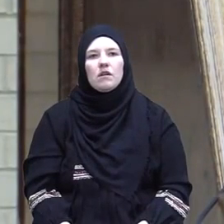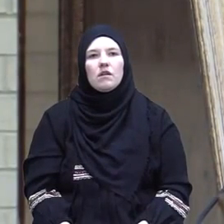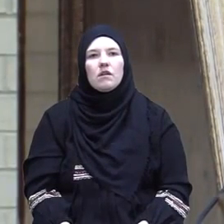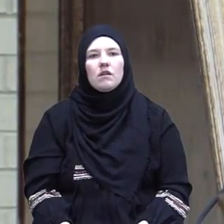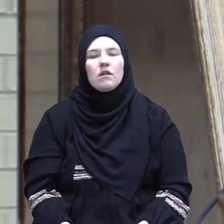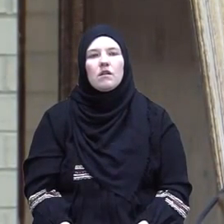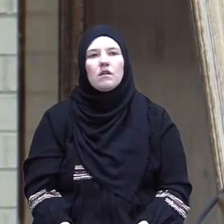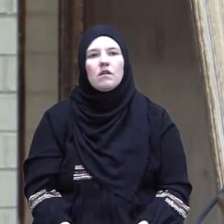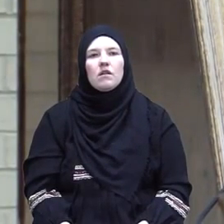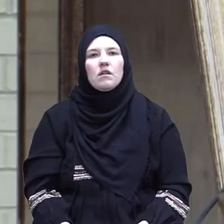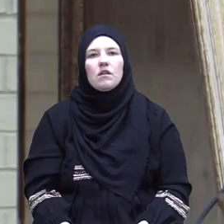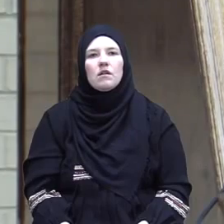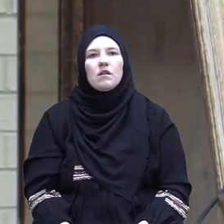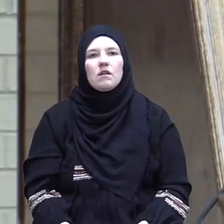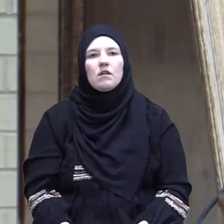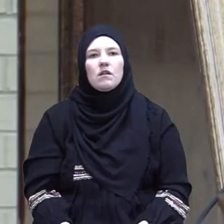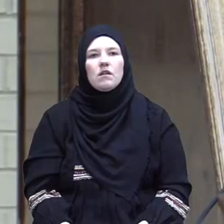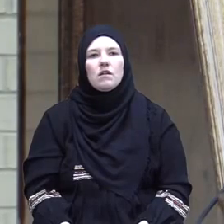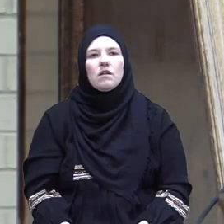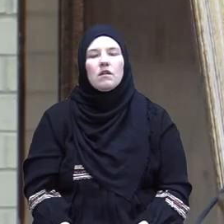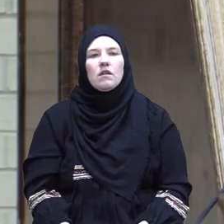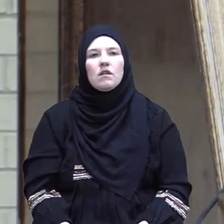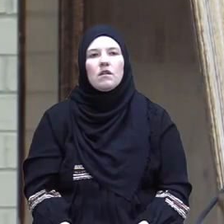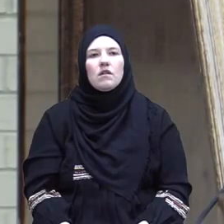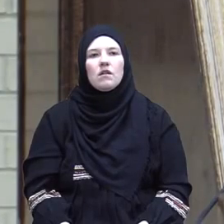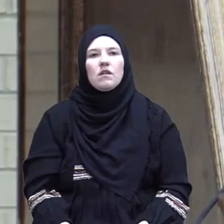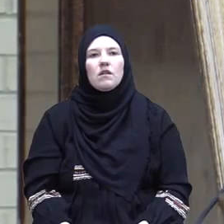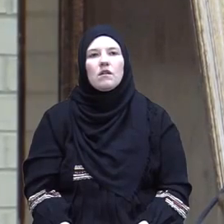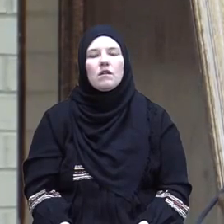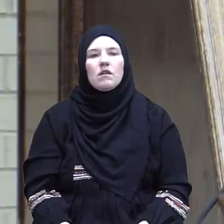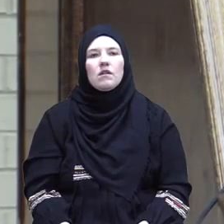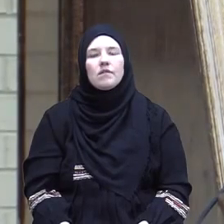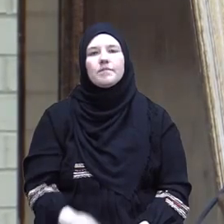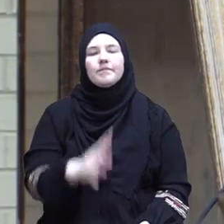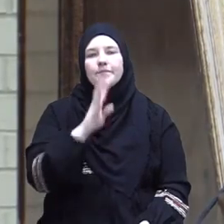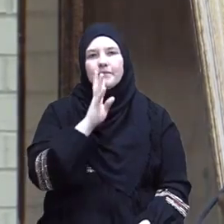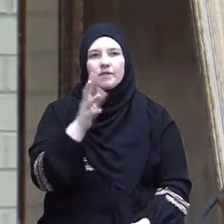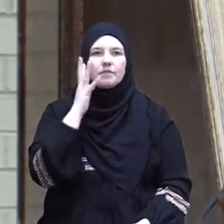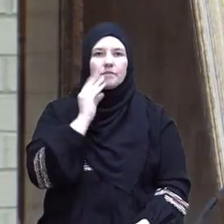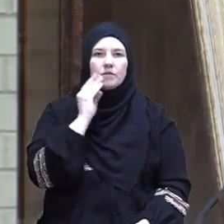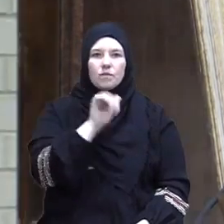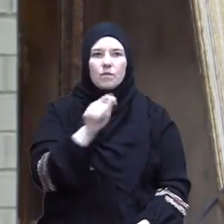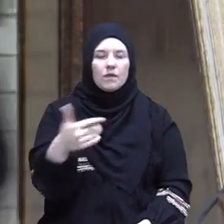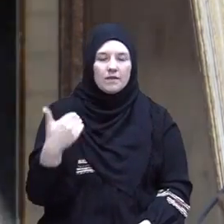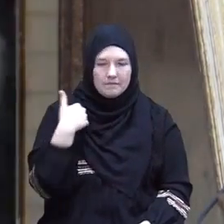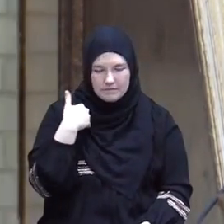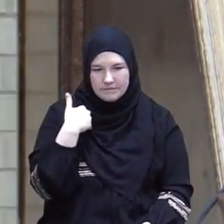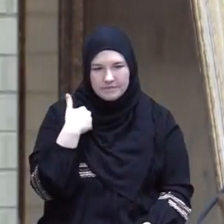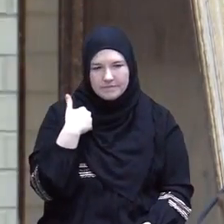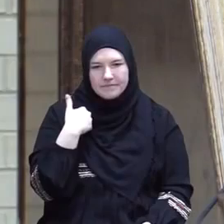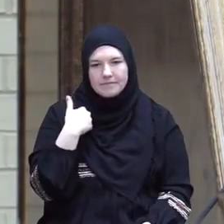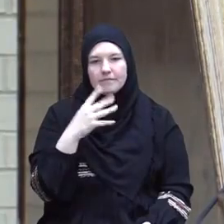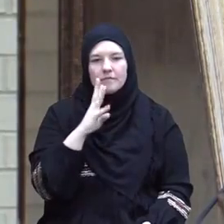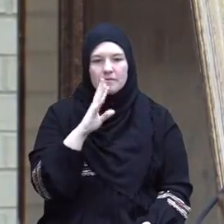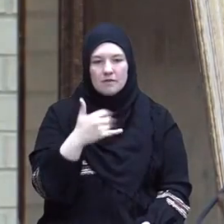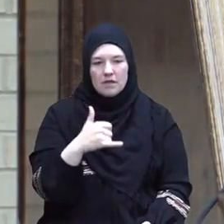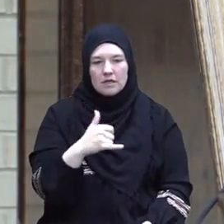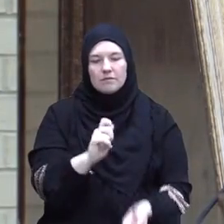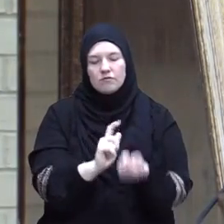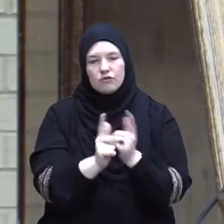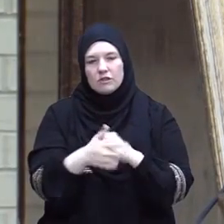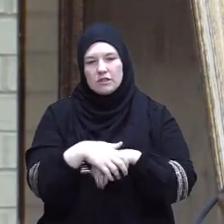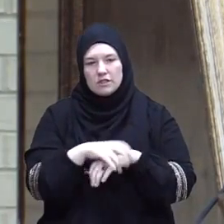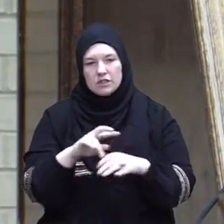until the day of judgment for this worldly experience that we all have. بَعْضُكُمْ لِبَعْضٍ